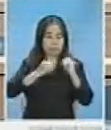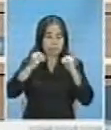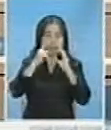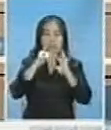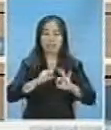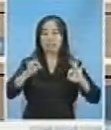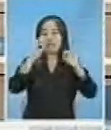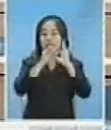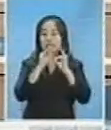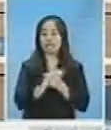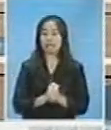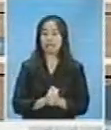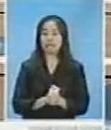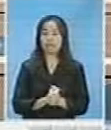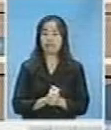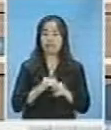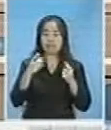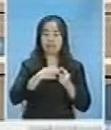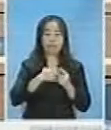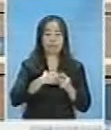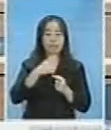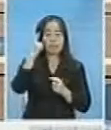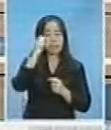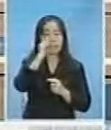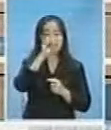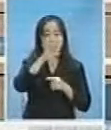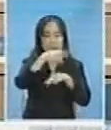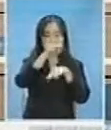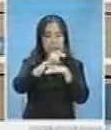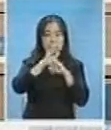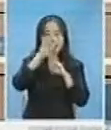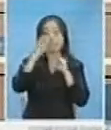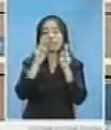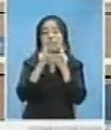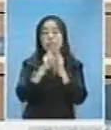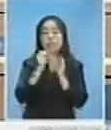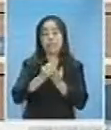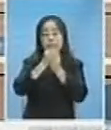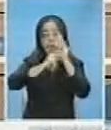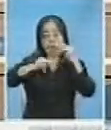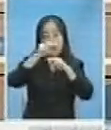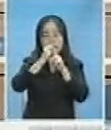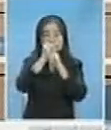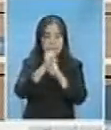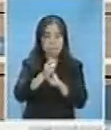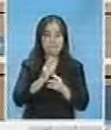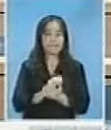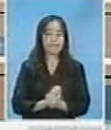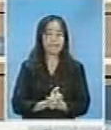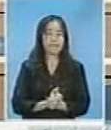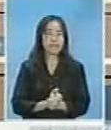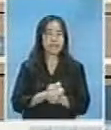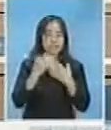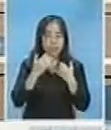สำคัญนะครับดังนั้นจึงขอฝากท่านประธานผ่านไปยังกรรมาธิการเพื่อที่จะช่วยเหลือเรื่องนี้ด้วยนะครับ